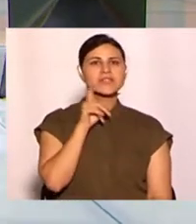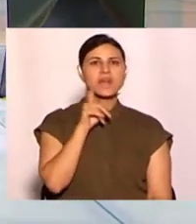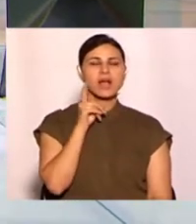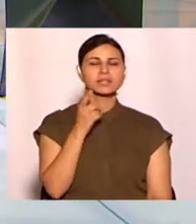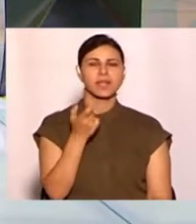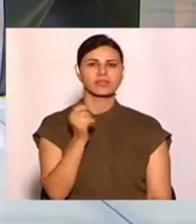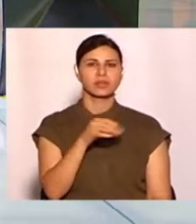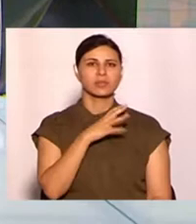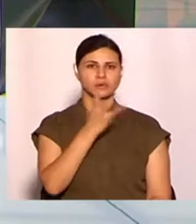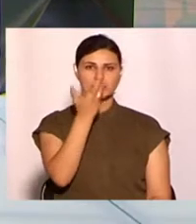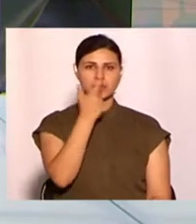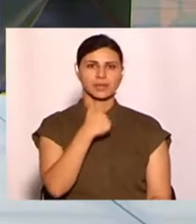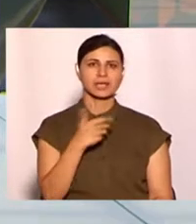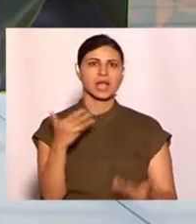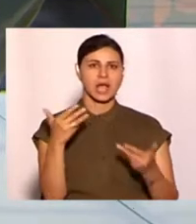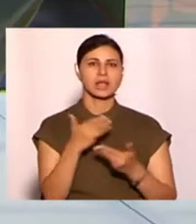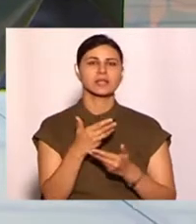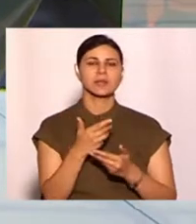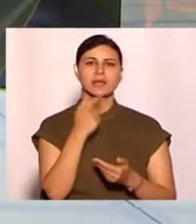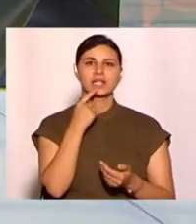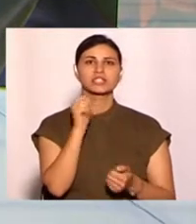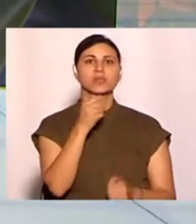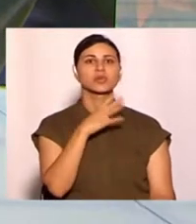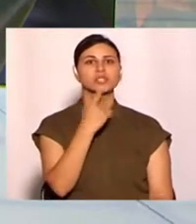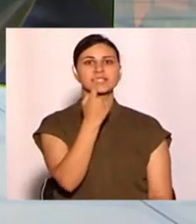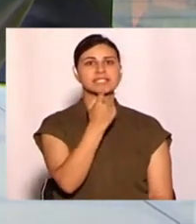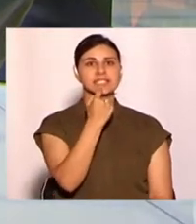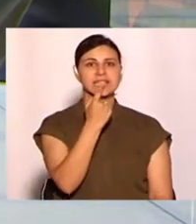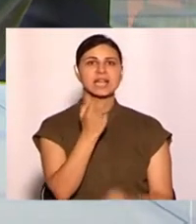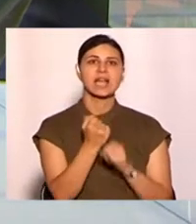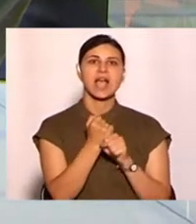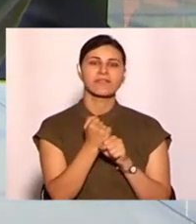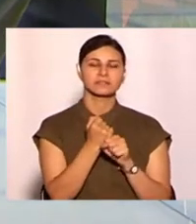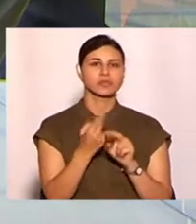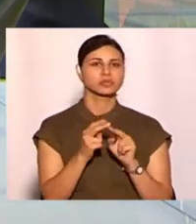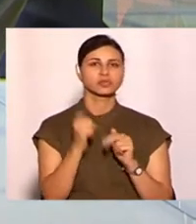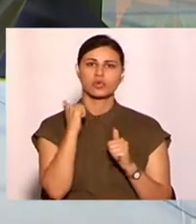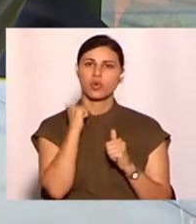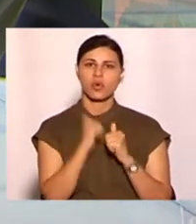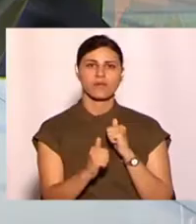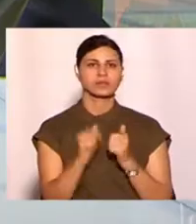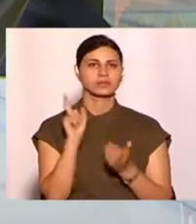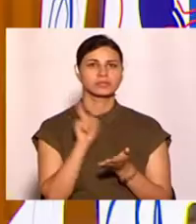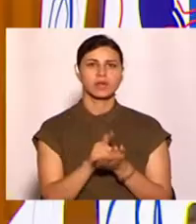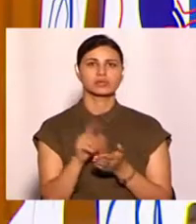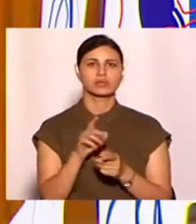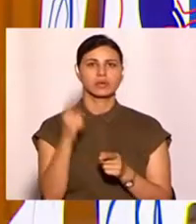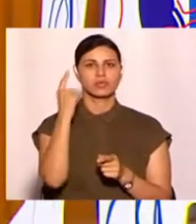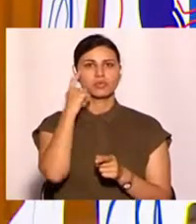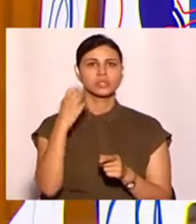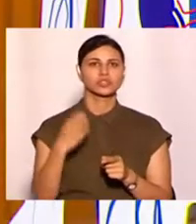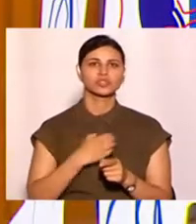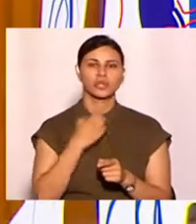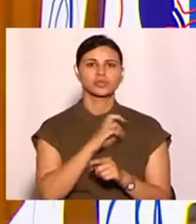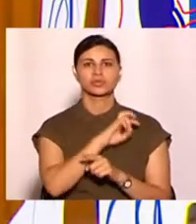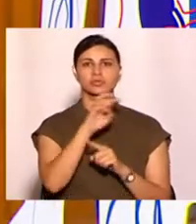არის ანთებითი პროცესი, სისხლნარევი, ყავისფერი. და ეს ყოველთვის არ არის დაკავშირებული, რომ რამე კატასტროფული